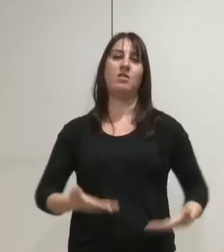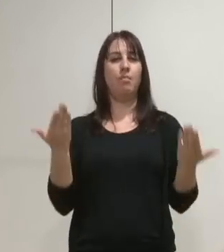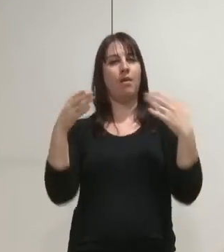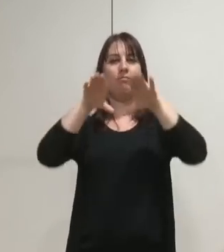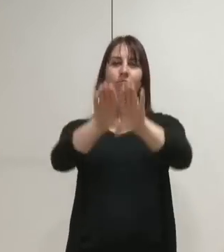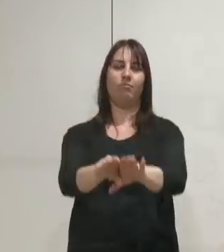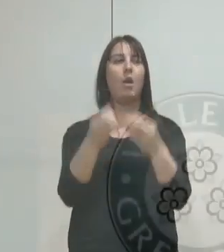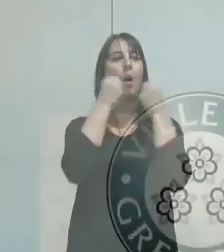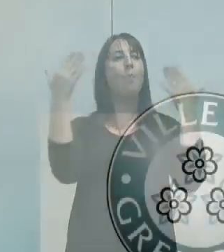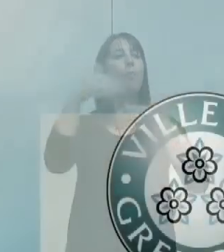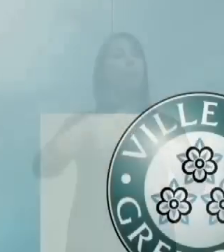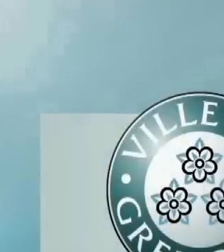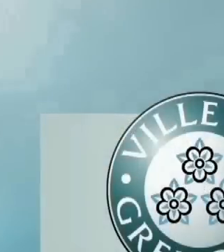tous